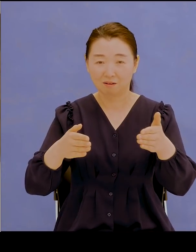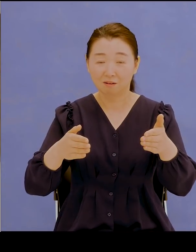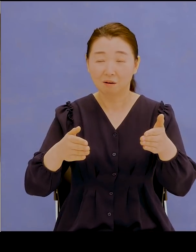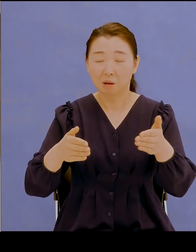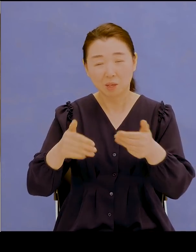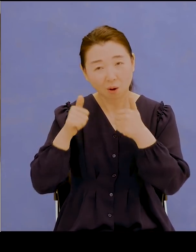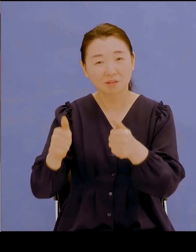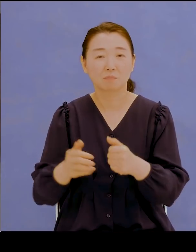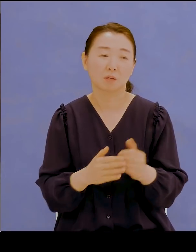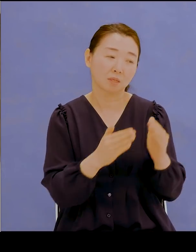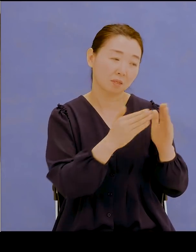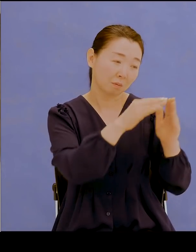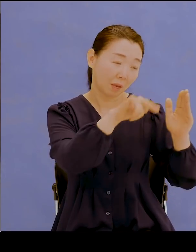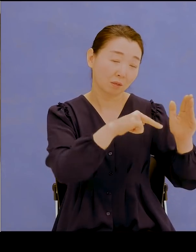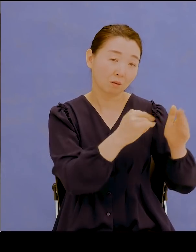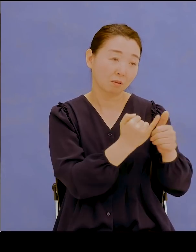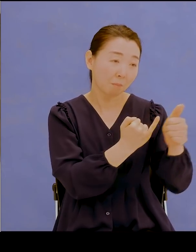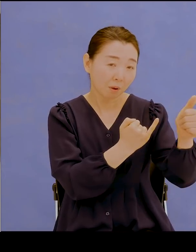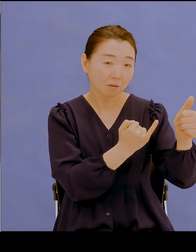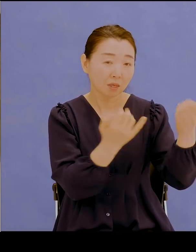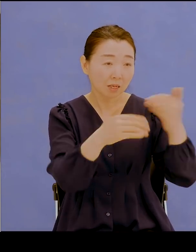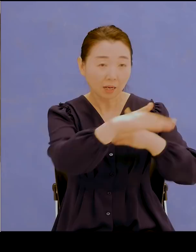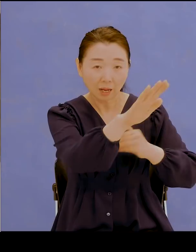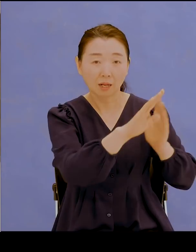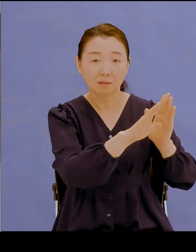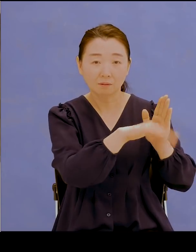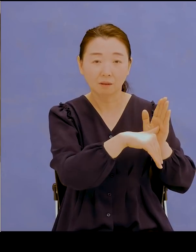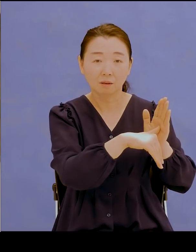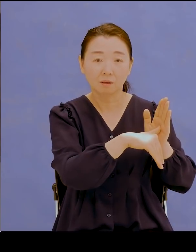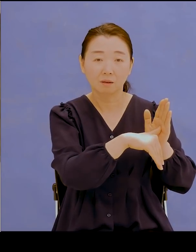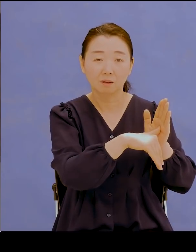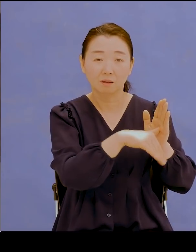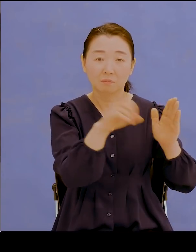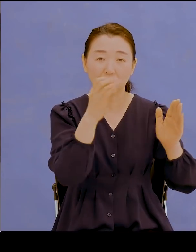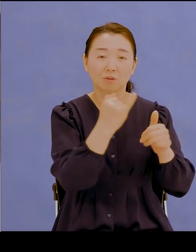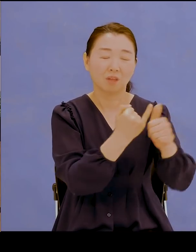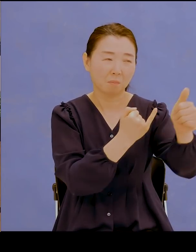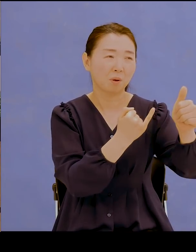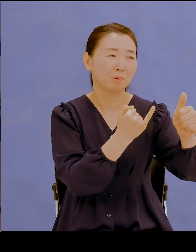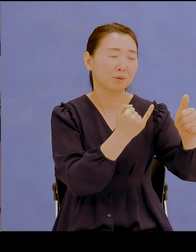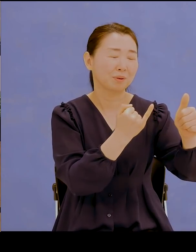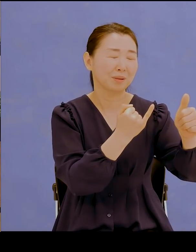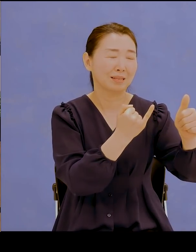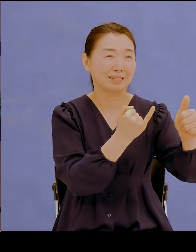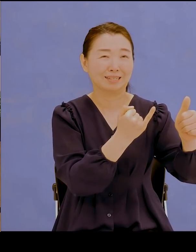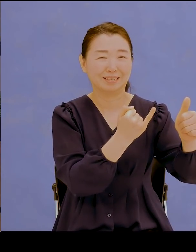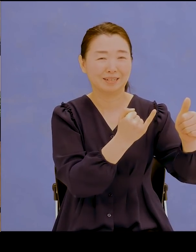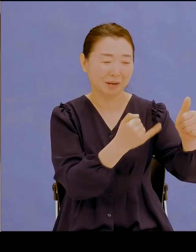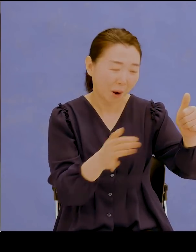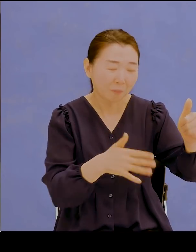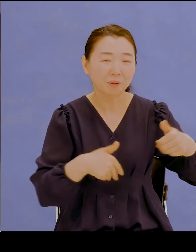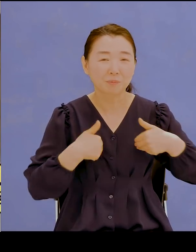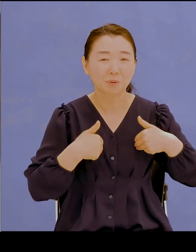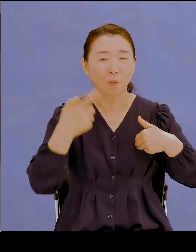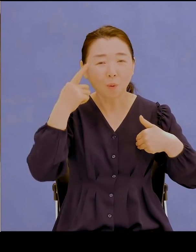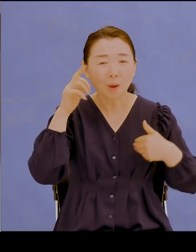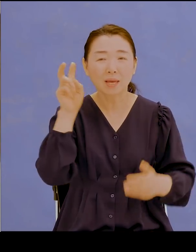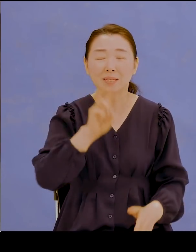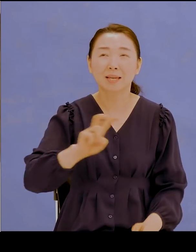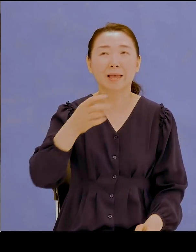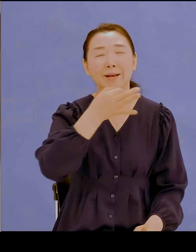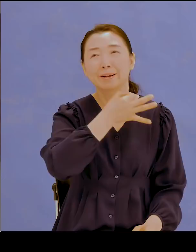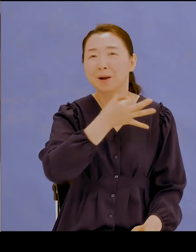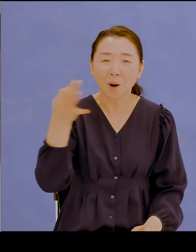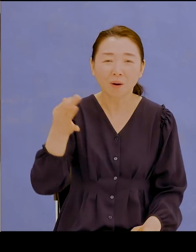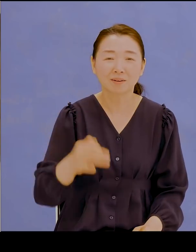남편이 아침에 출근하면 너무 갑자기 우리 남편이 없어야 돼 일단은. 네. 왜요? 남편이 그 찬양을 엄청 크게 틀어놔요.